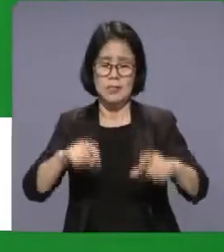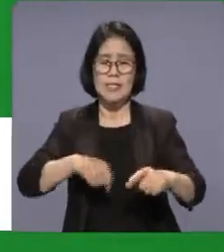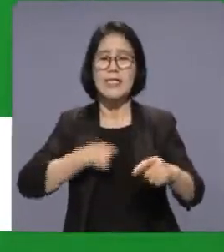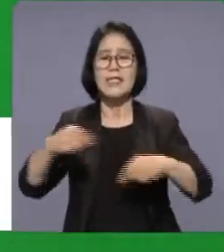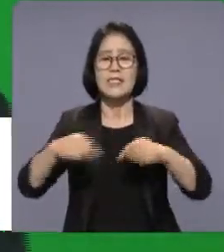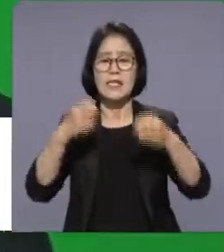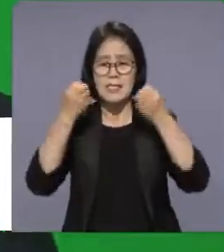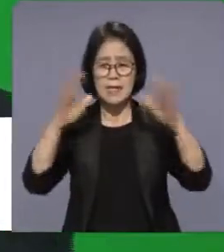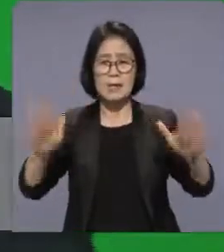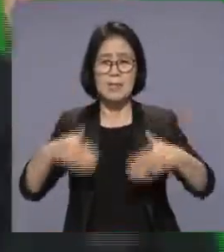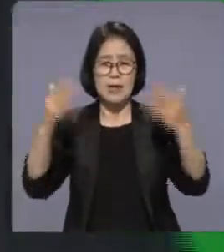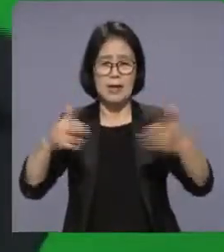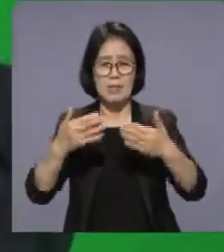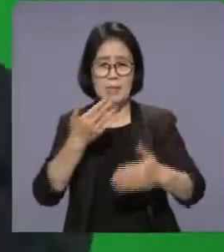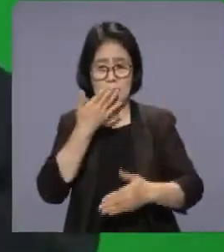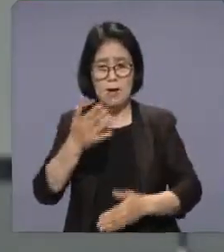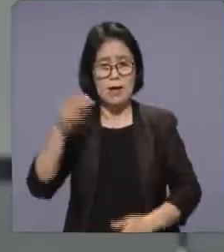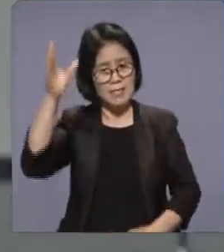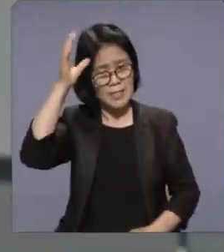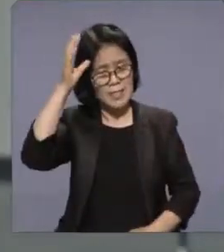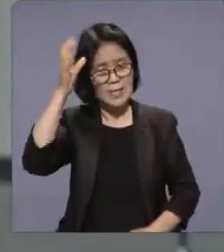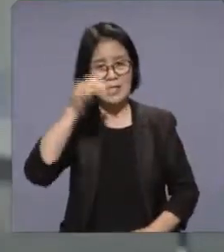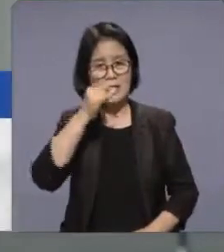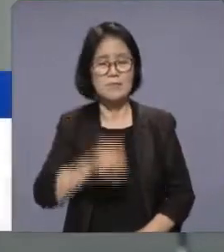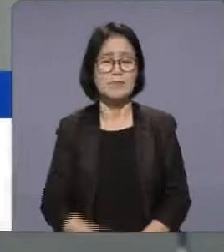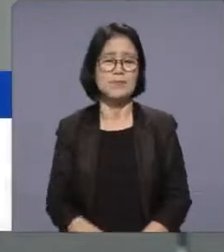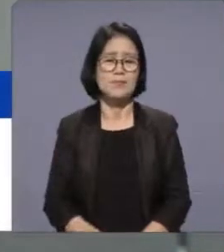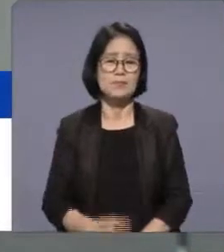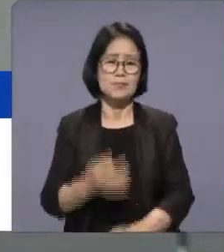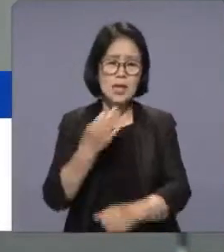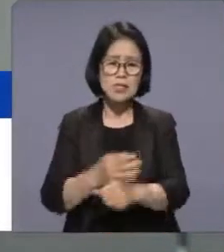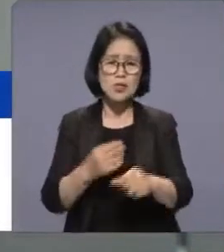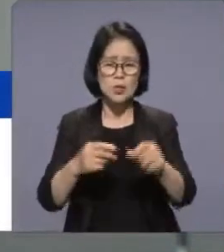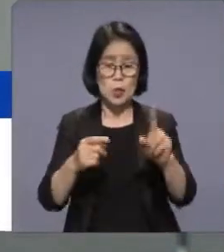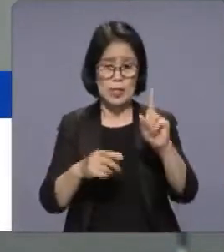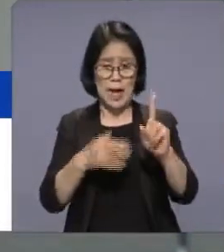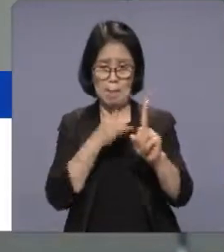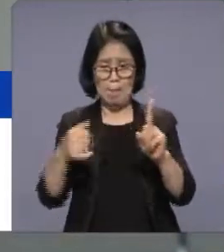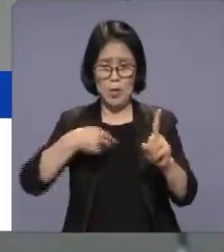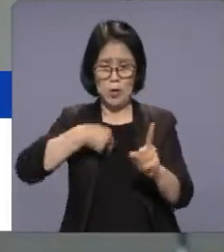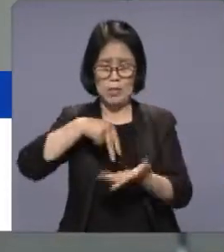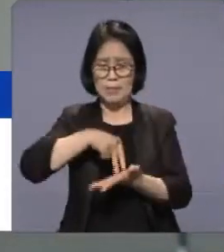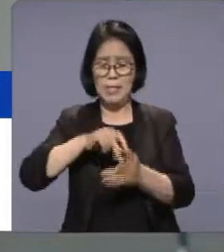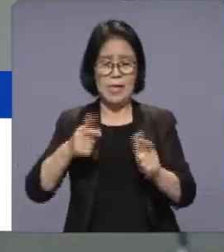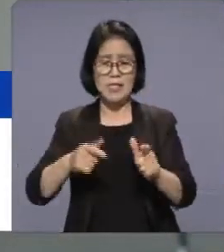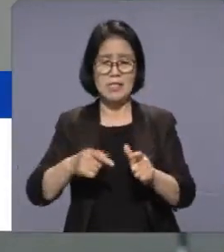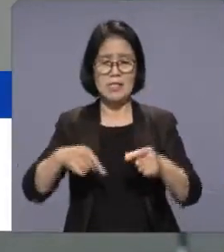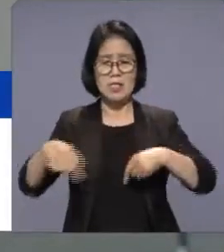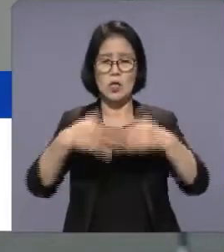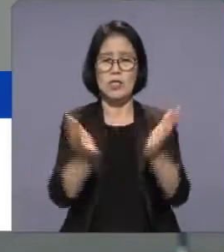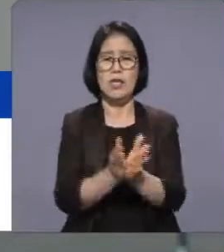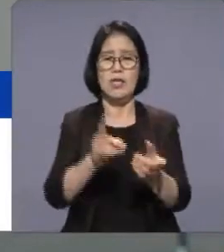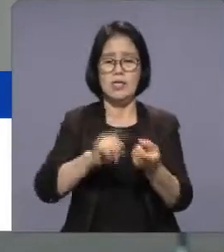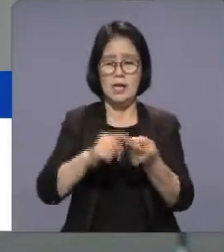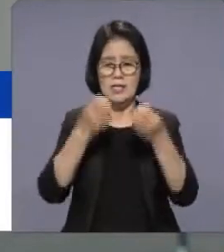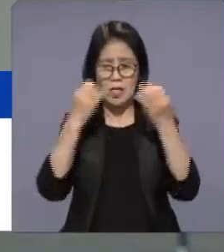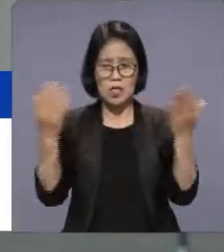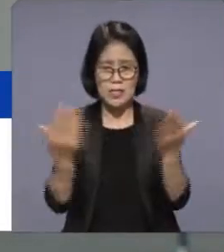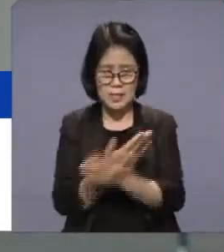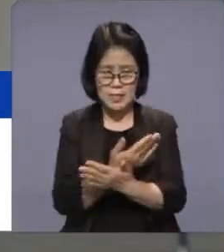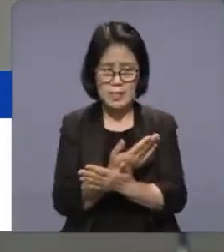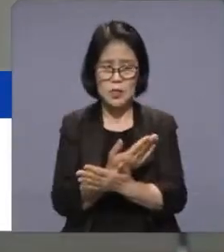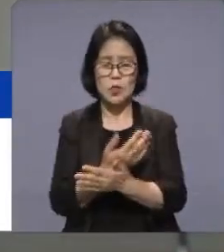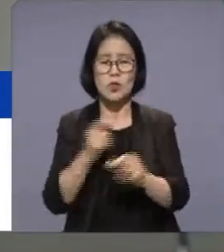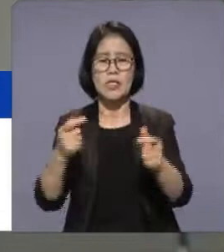일으킬 수 있다는 기대를 높입니다. 단순히 도의원 한 명으로서가 아니라 뭐 정당에 대한 어떤